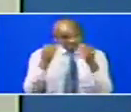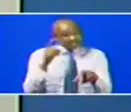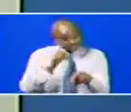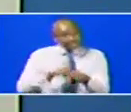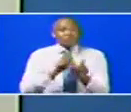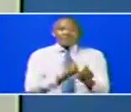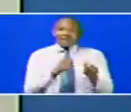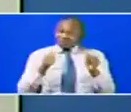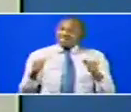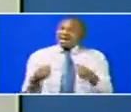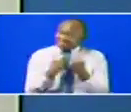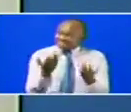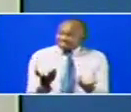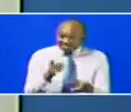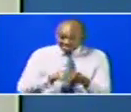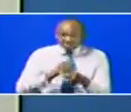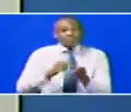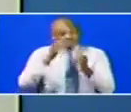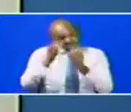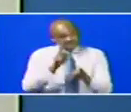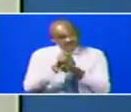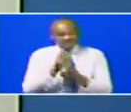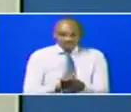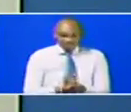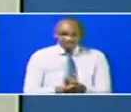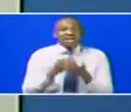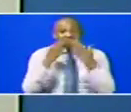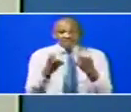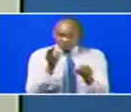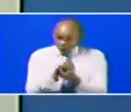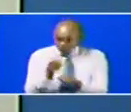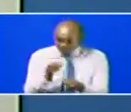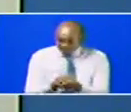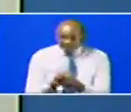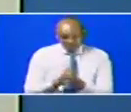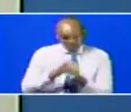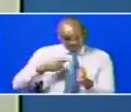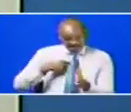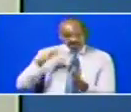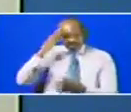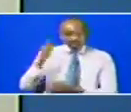kukingika iwapo tunamakinika barabarani. Nimekuwa wako Zubeida Kome. Shukrani sana kwa kuandamana nami tangu mwendo wa saa 12.